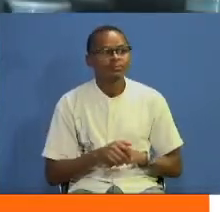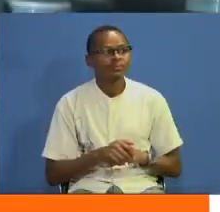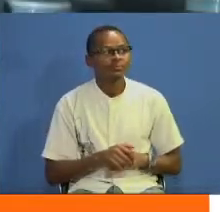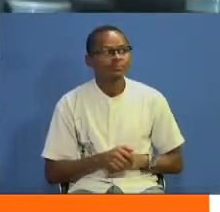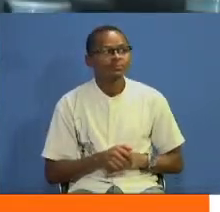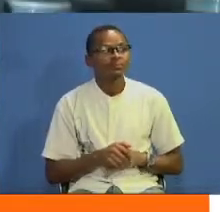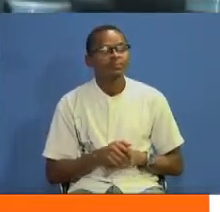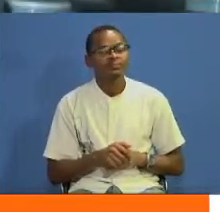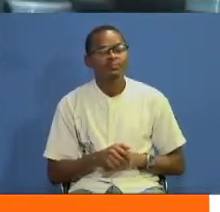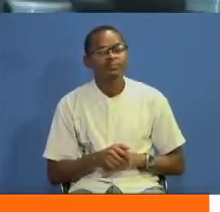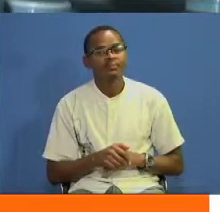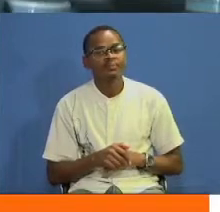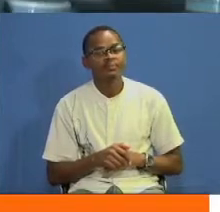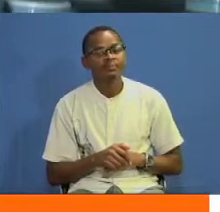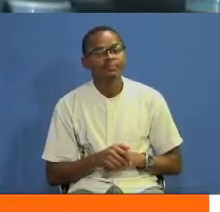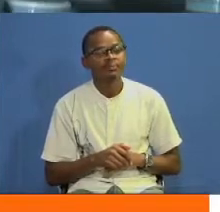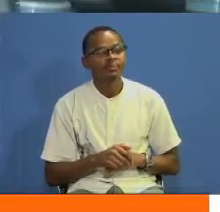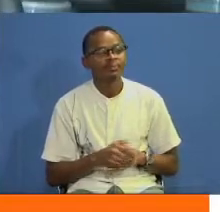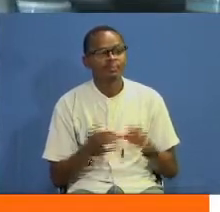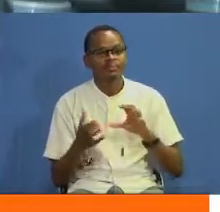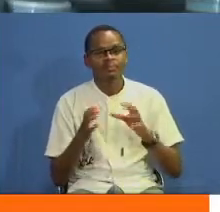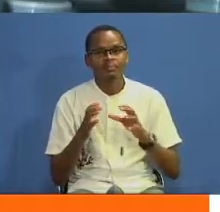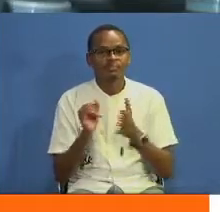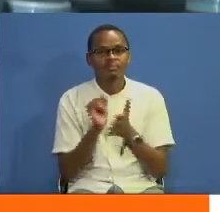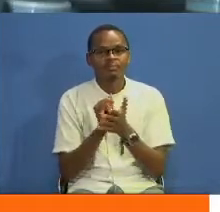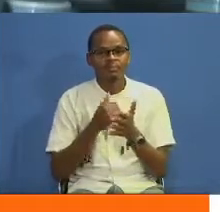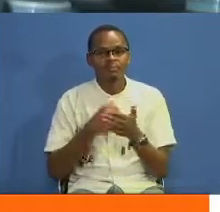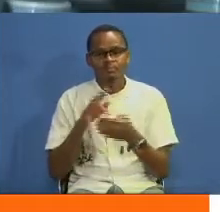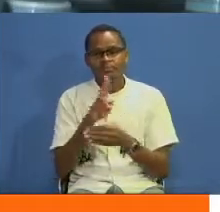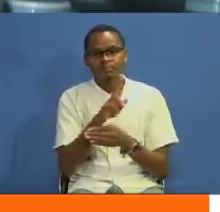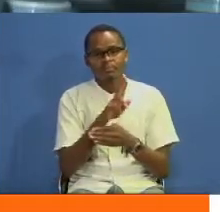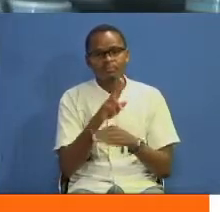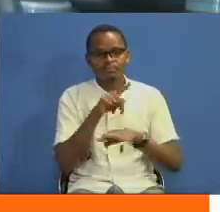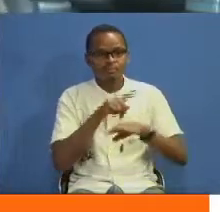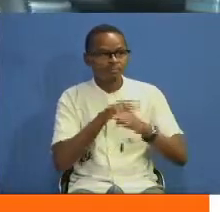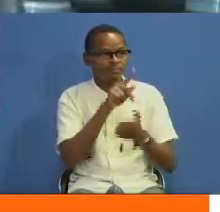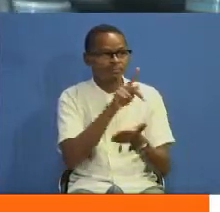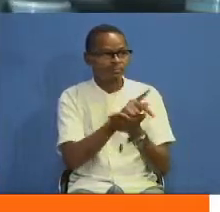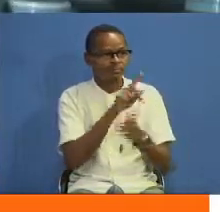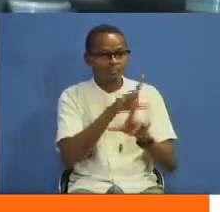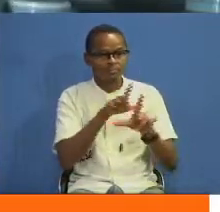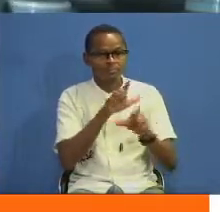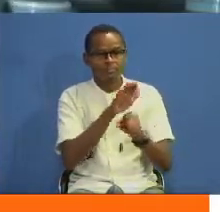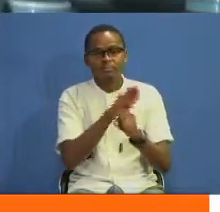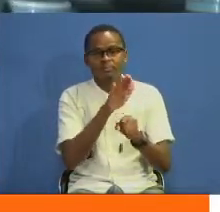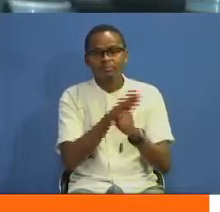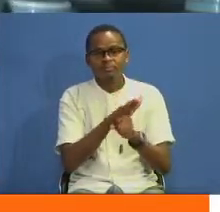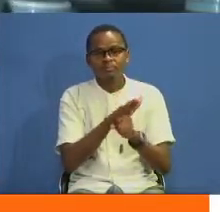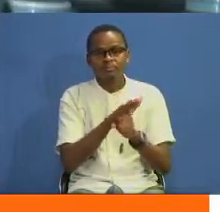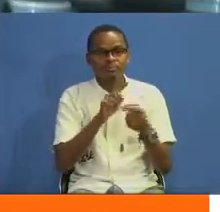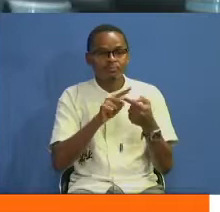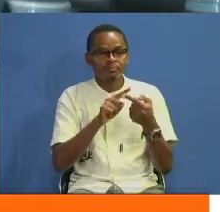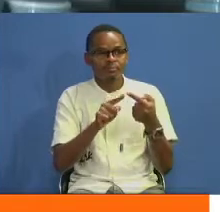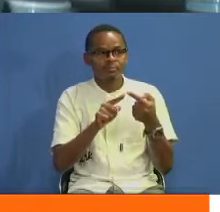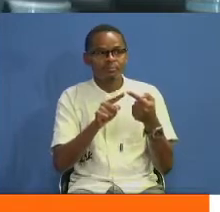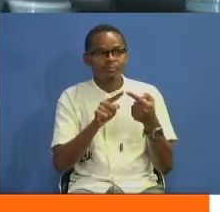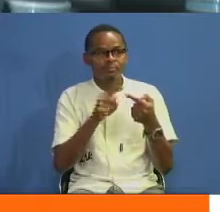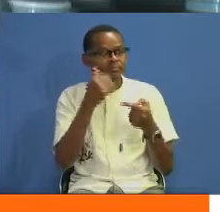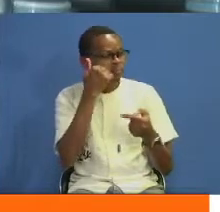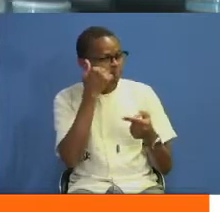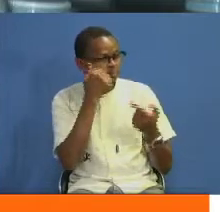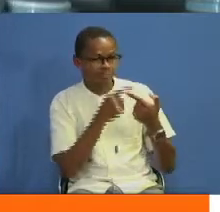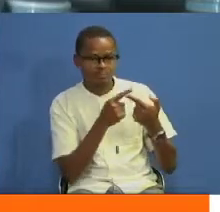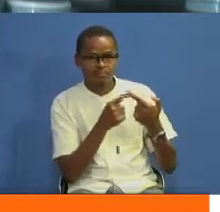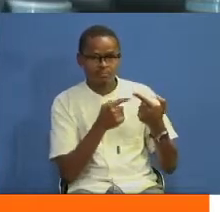produits chimiques qu'on utilise. Kemikali ambazo tulikuwa tunatumia kuweka katika ardhi, mimea, matunda, zilitupa magonjwa.